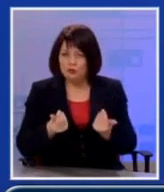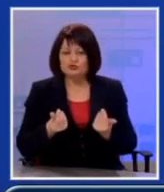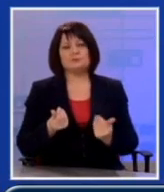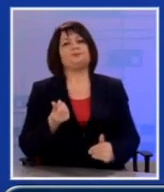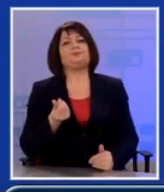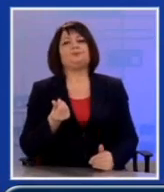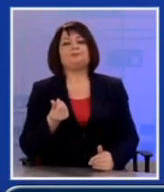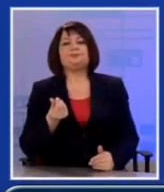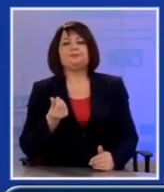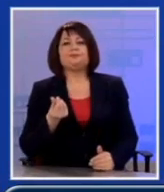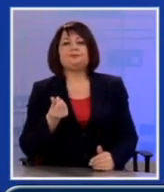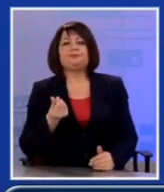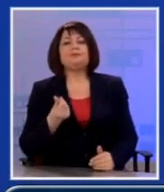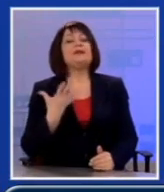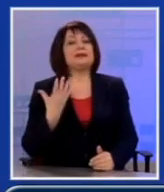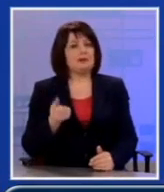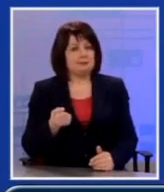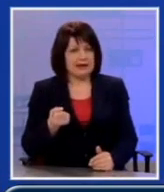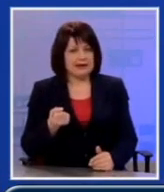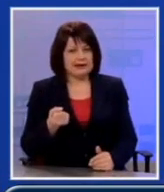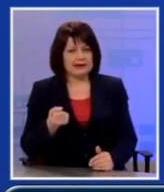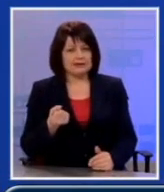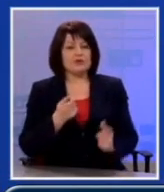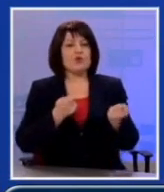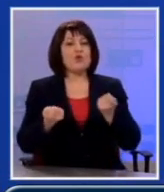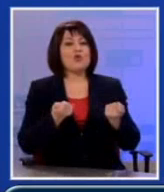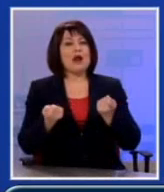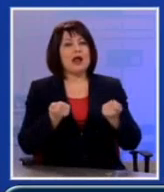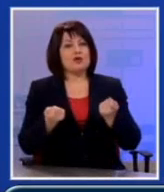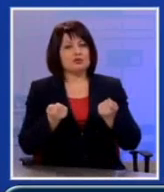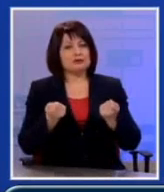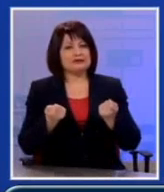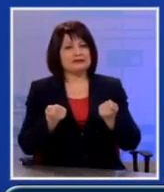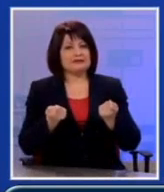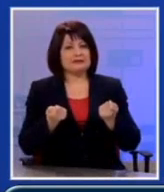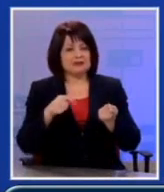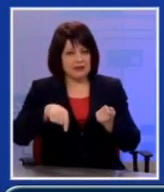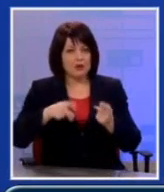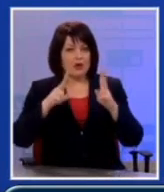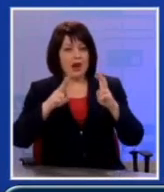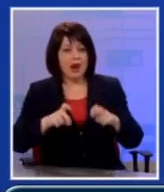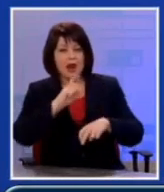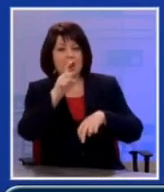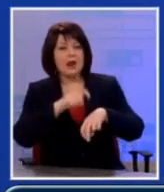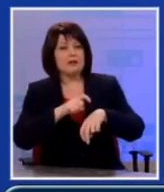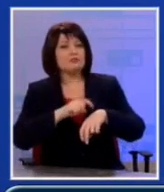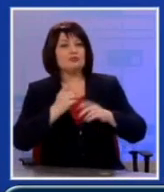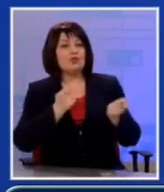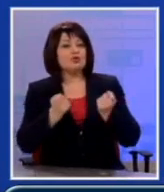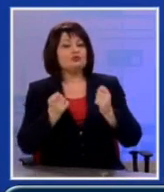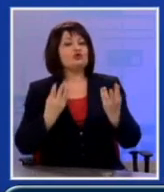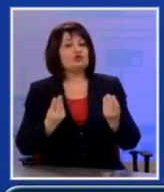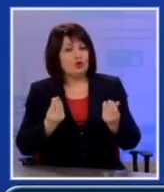να υπάρξει μία οργάνωση του κοινοβουλευτικού ελέγχου κατά τρόπον